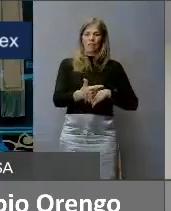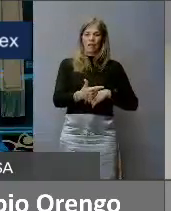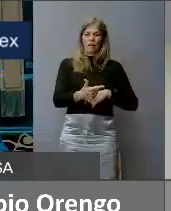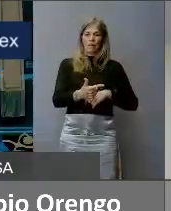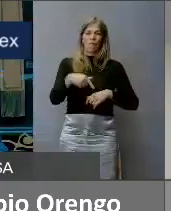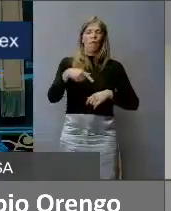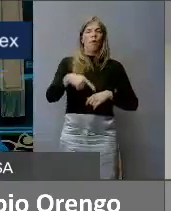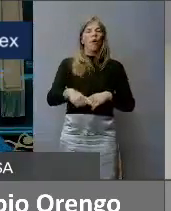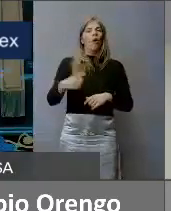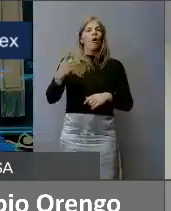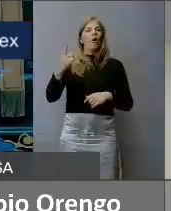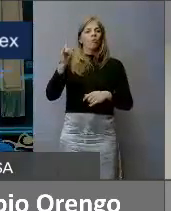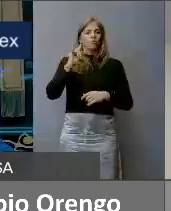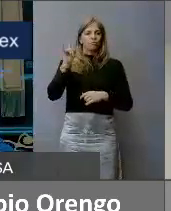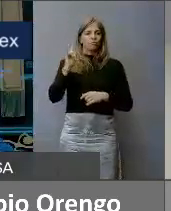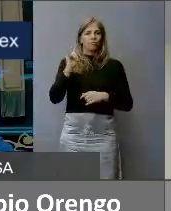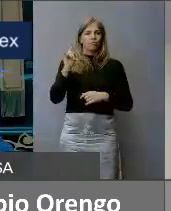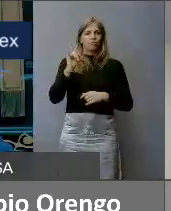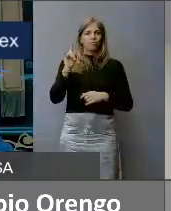successivamente